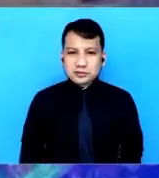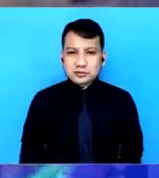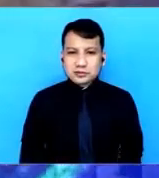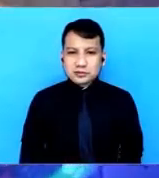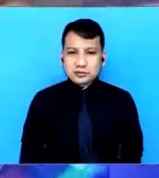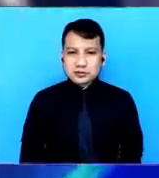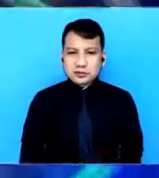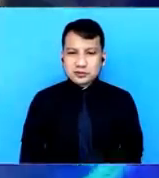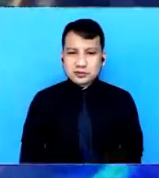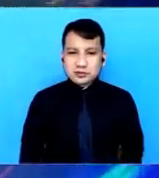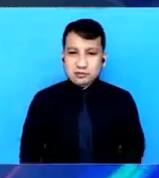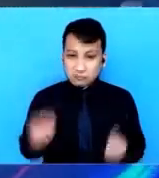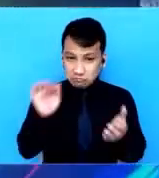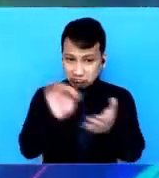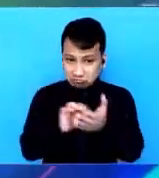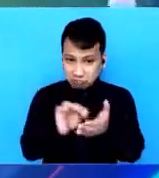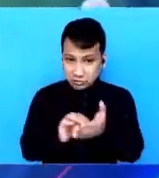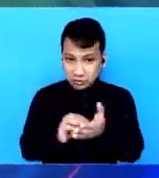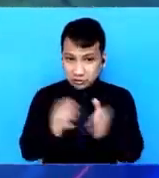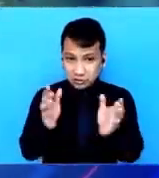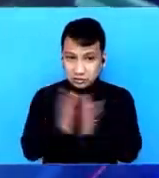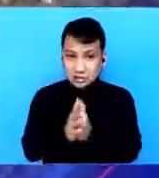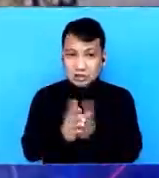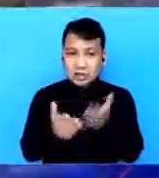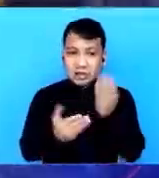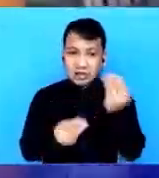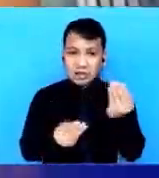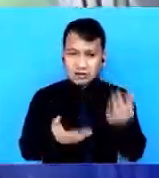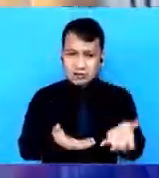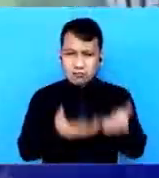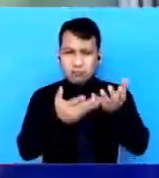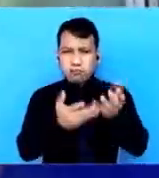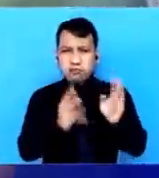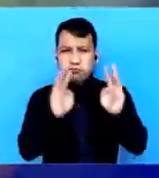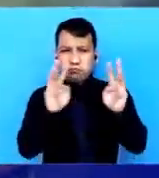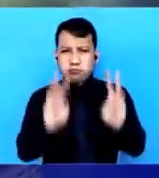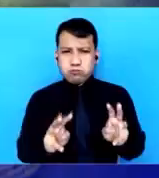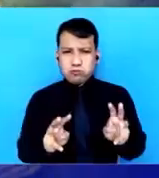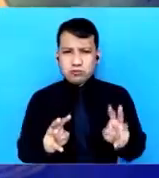Konting dikit. Siguradong mapapawaw. Lodi.